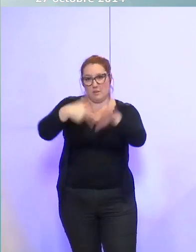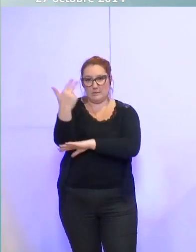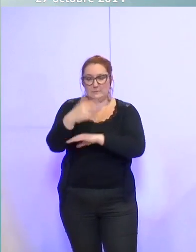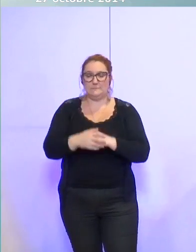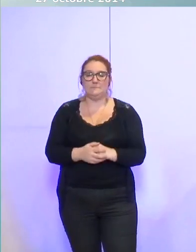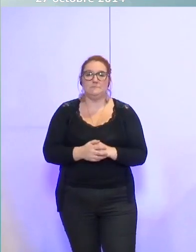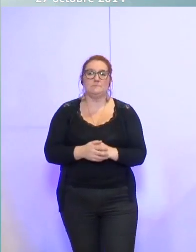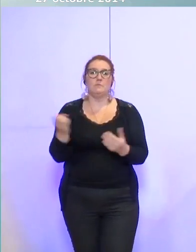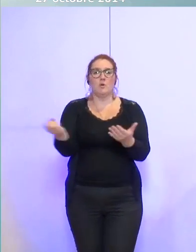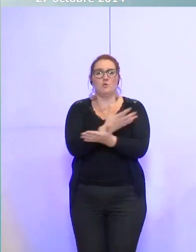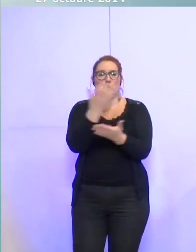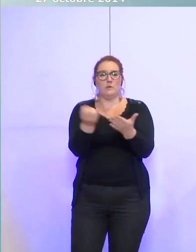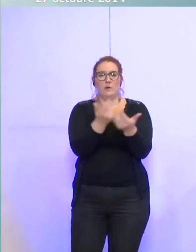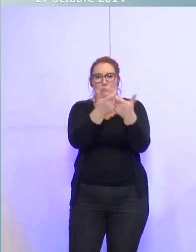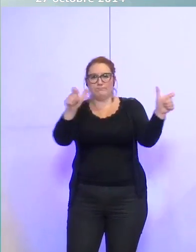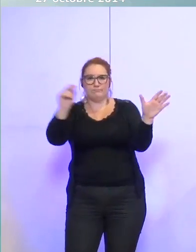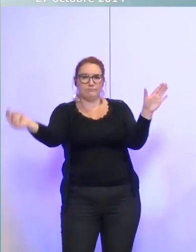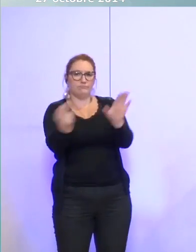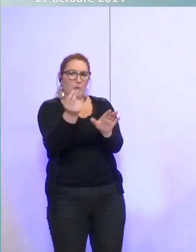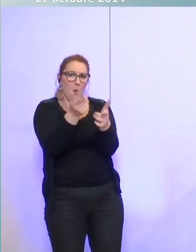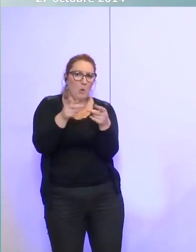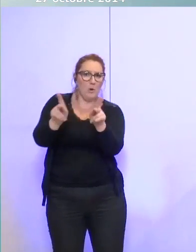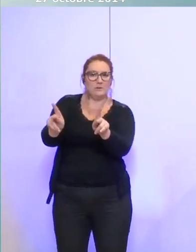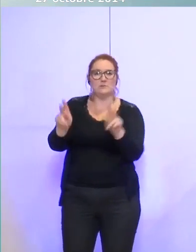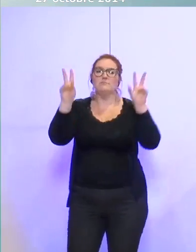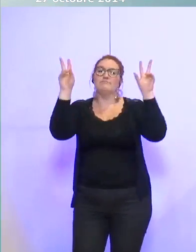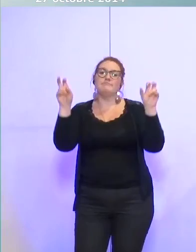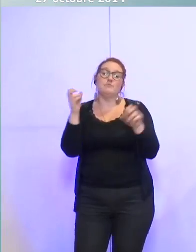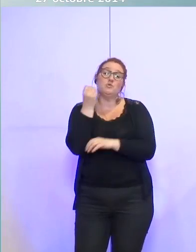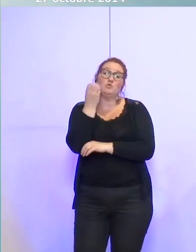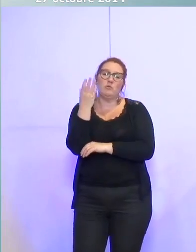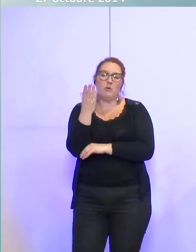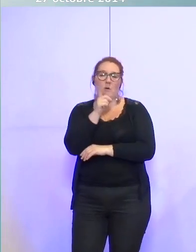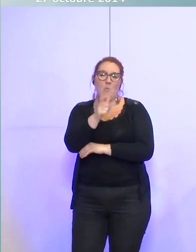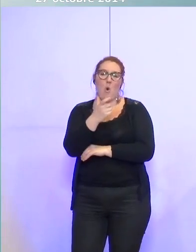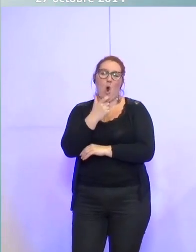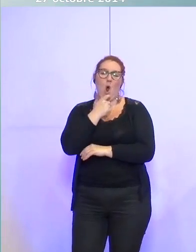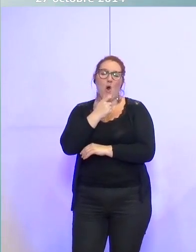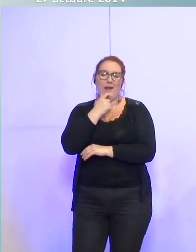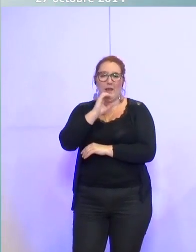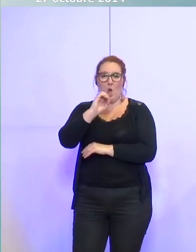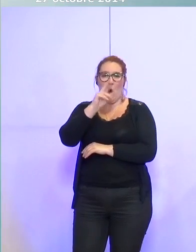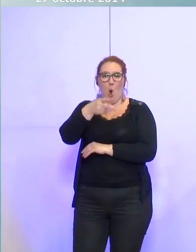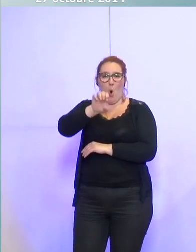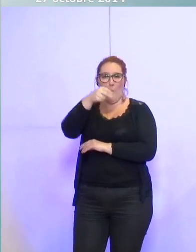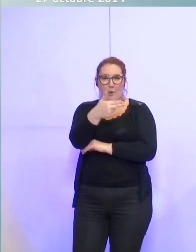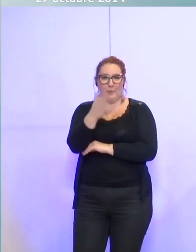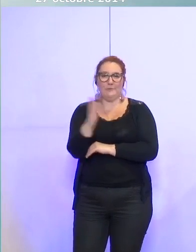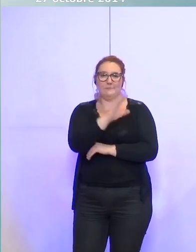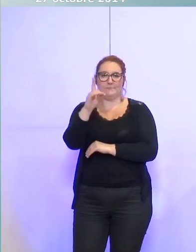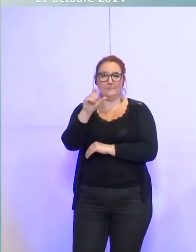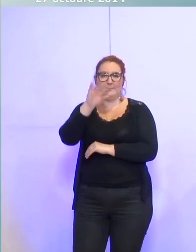2013. L'ouverture des données, qu'on appelle également par un anglicisme répandu « open data », c'est donc à la fois un mouvement,